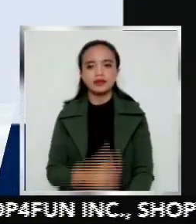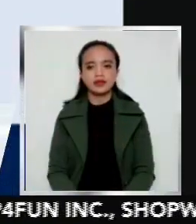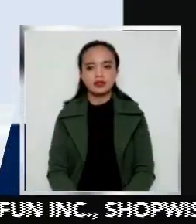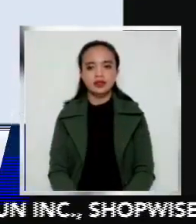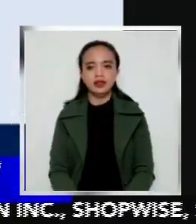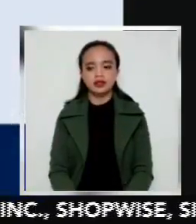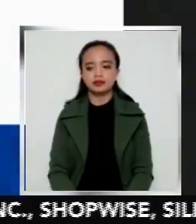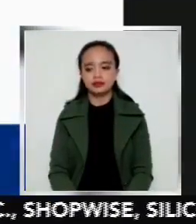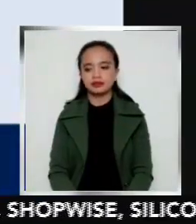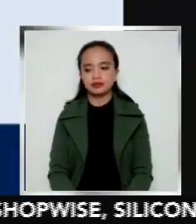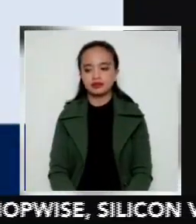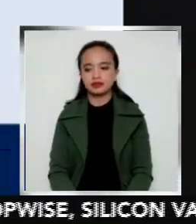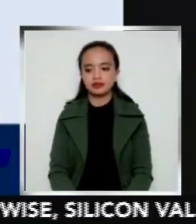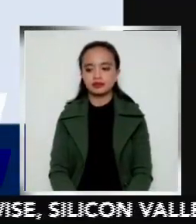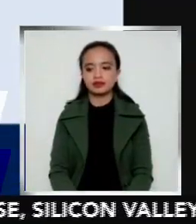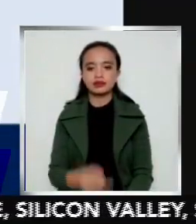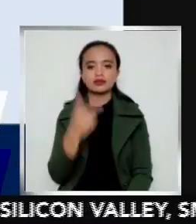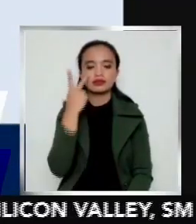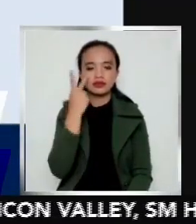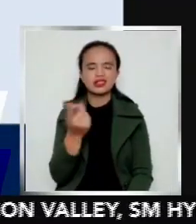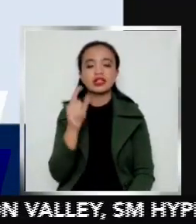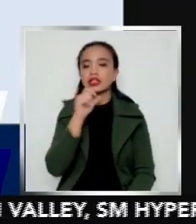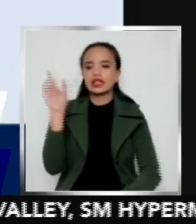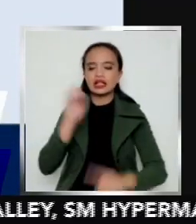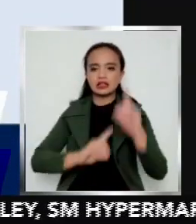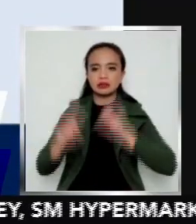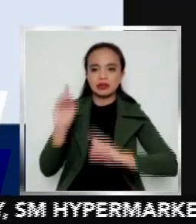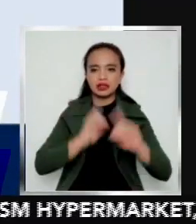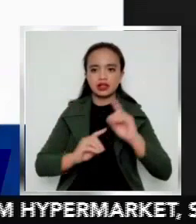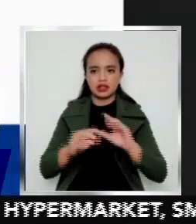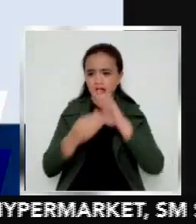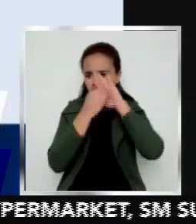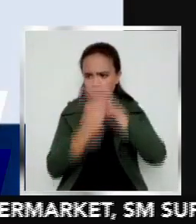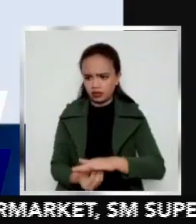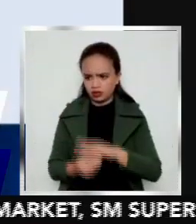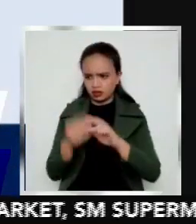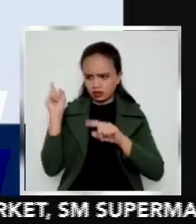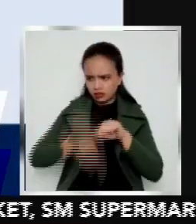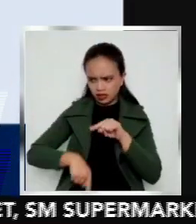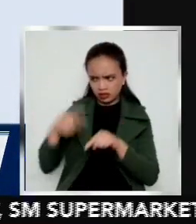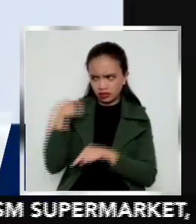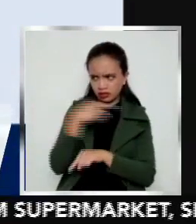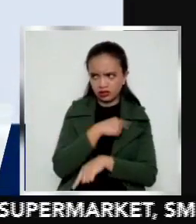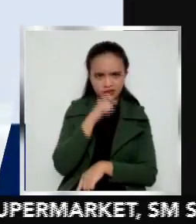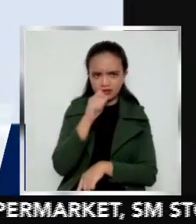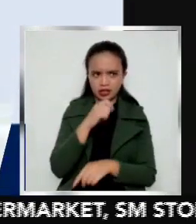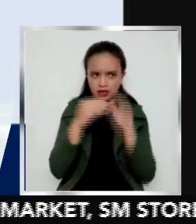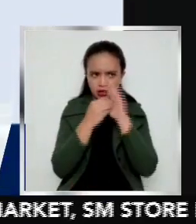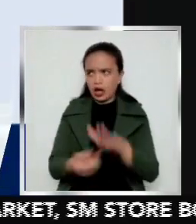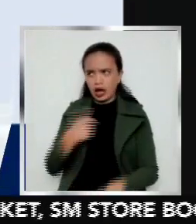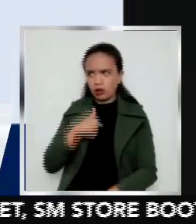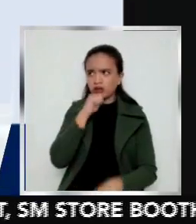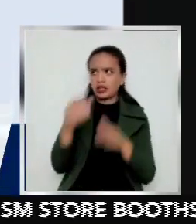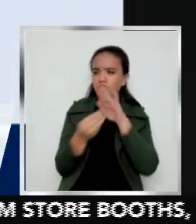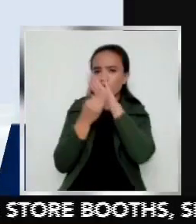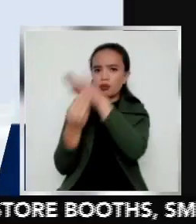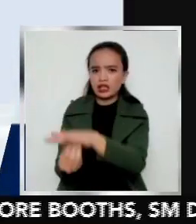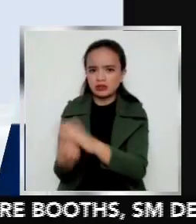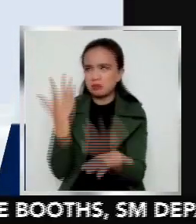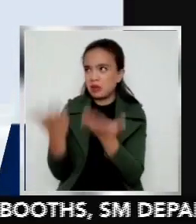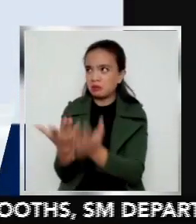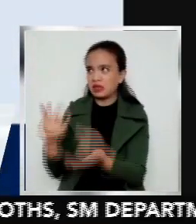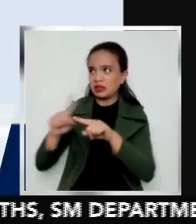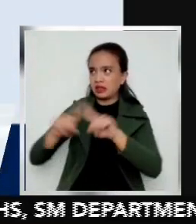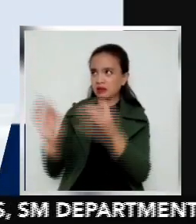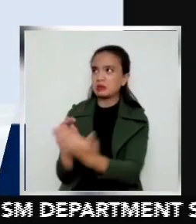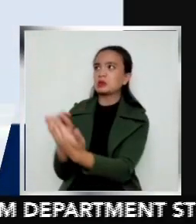Huwag siyang nagdadrama. At itong pag-oppress, wala tayong kakayahang ganun. Di po ako yung nang-oppress. Diba? Baka baliktad po yun. Diba?